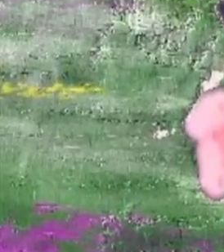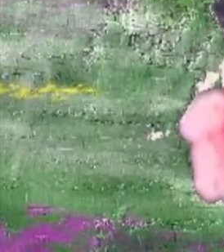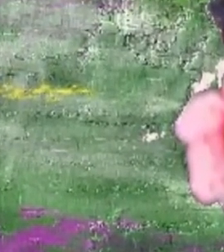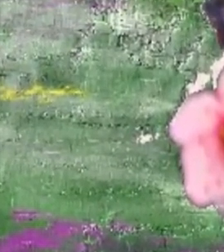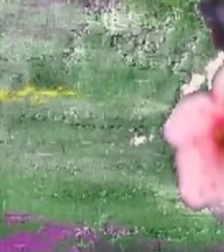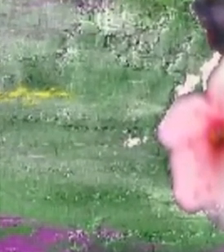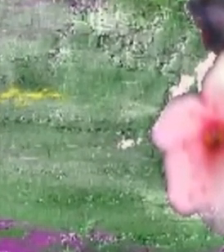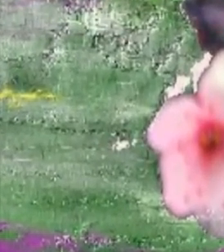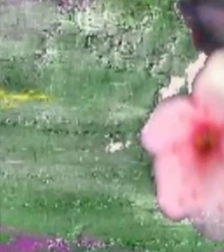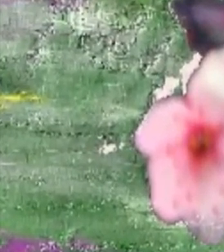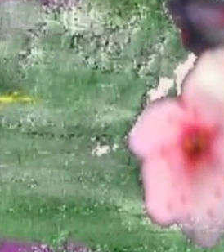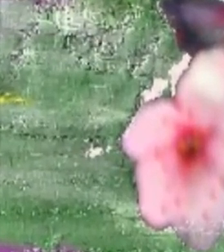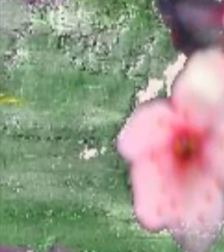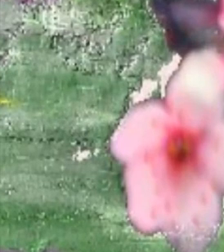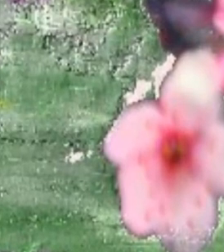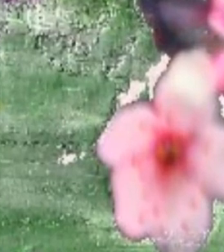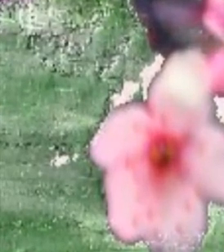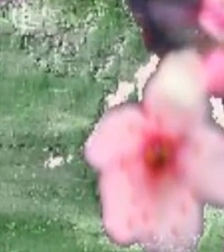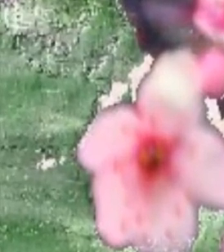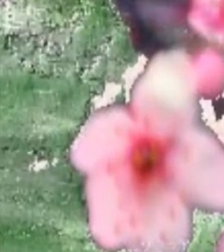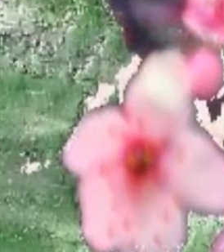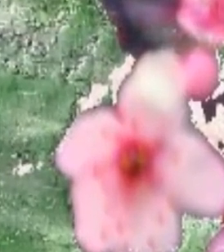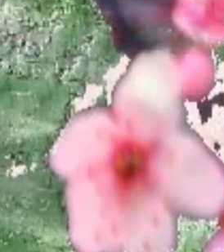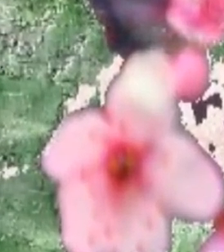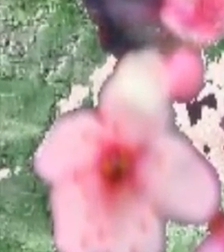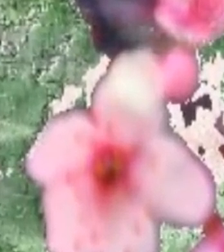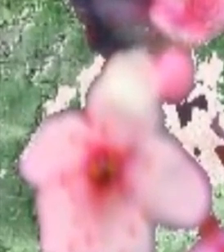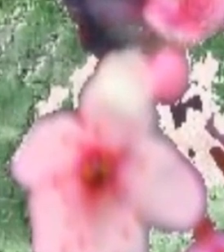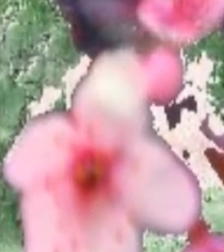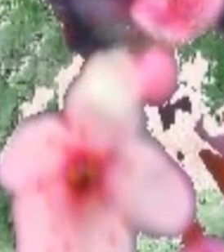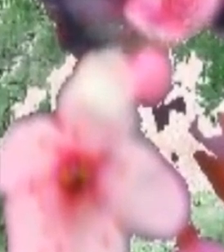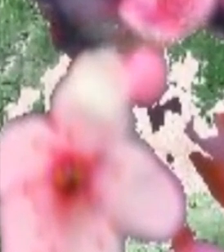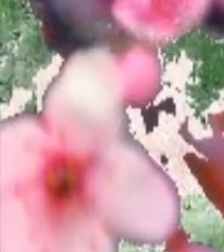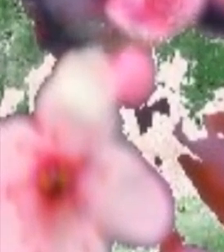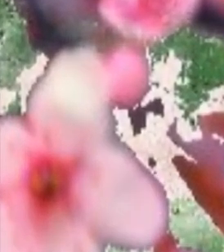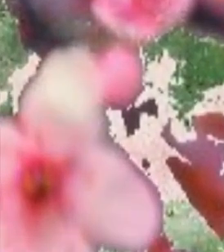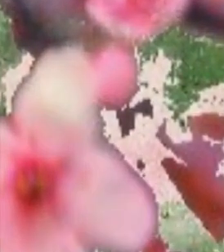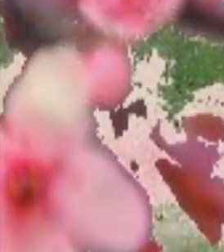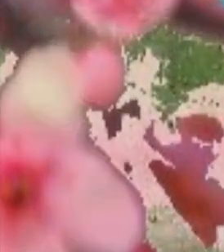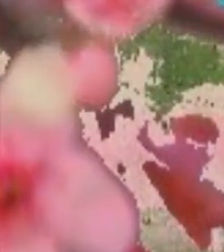Thank you.